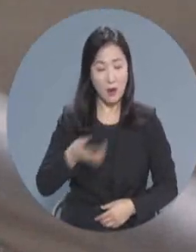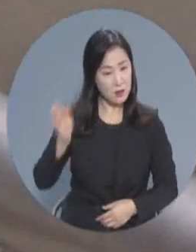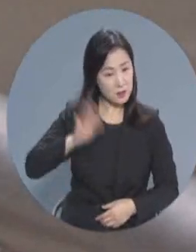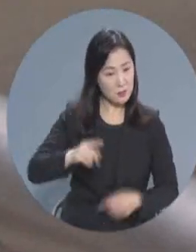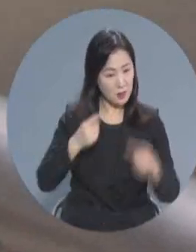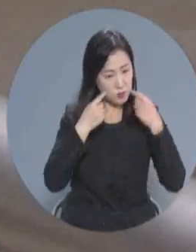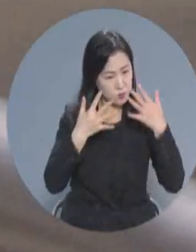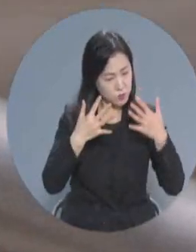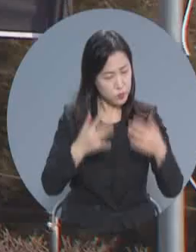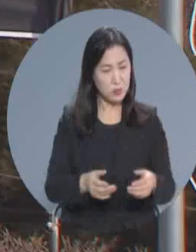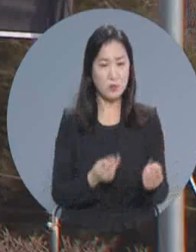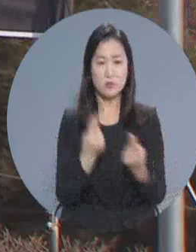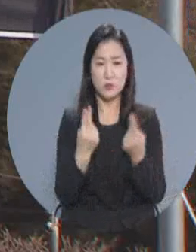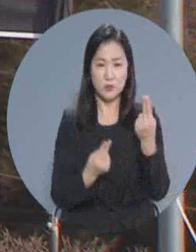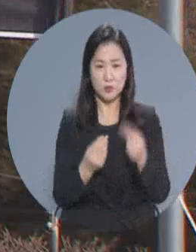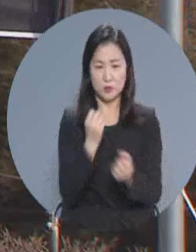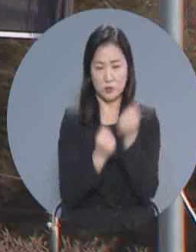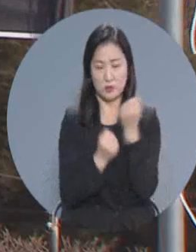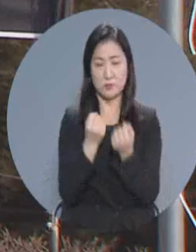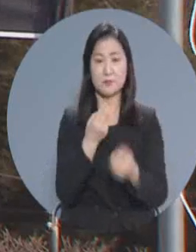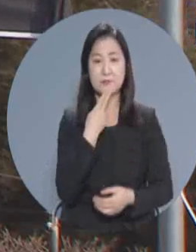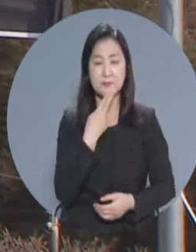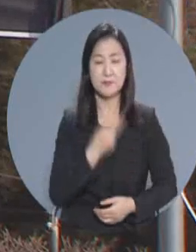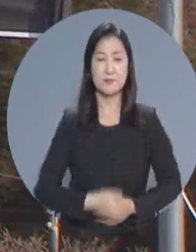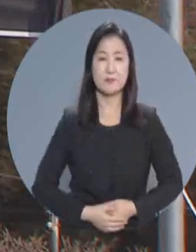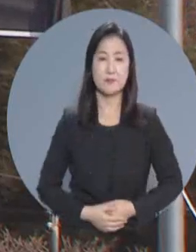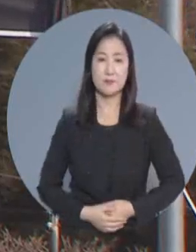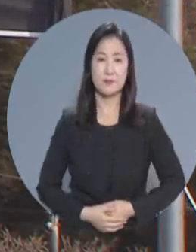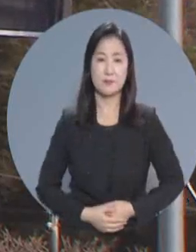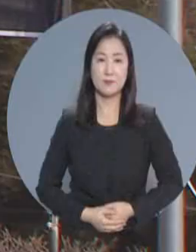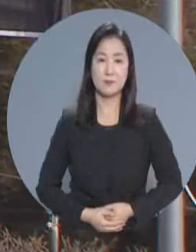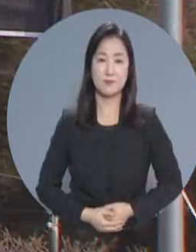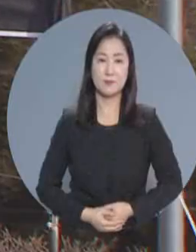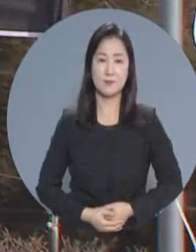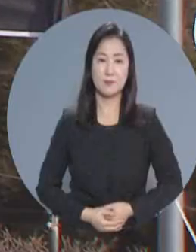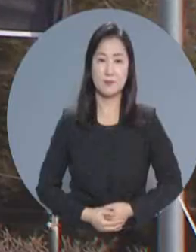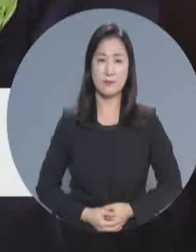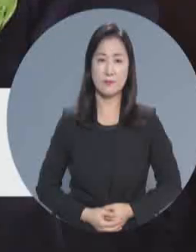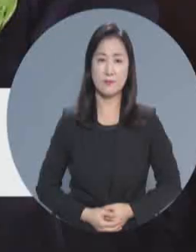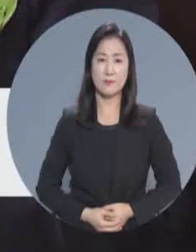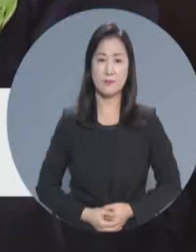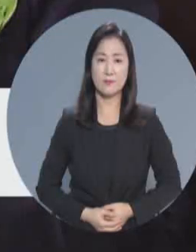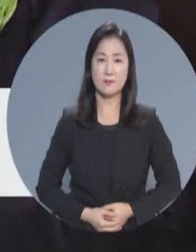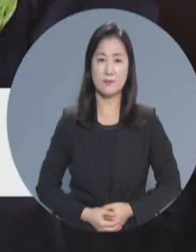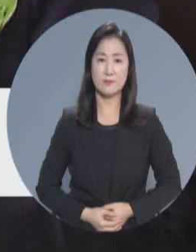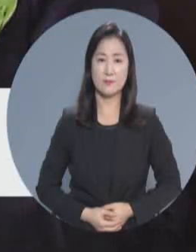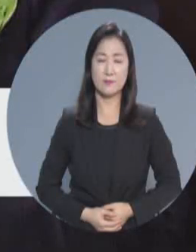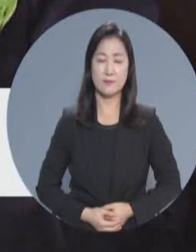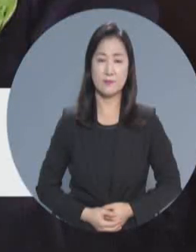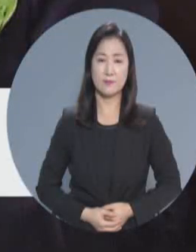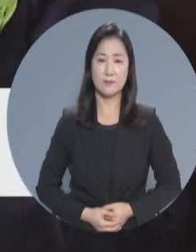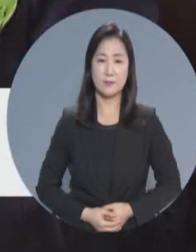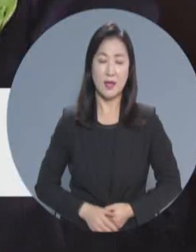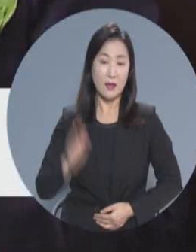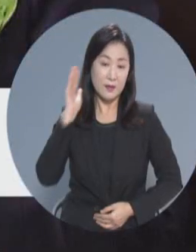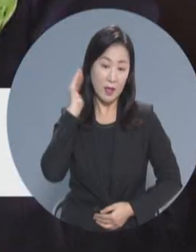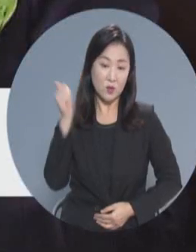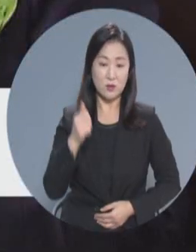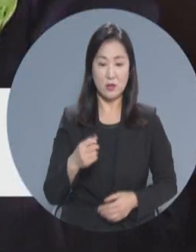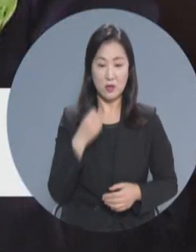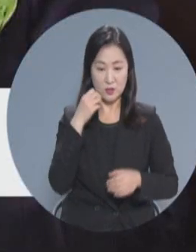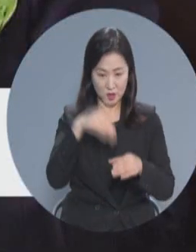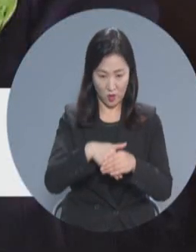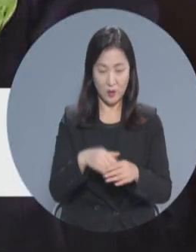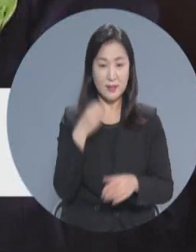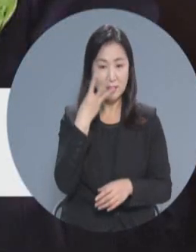해명하지는 못하고 있습니다. MBC 뉴스 강서영입니다. 대통령 선거가 석 달